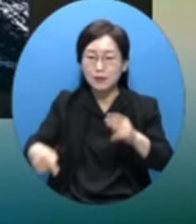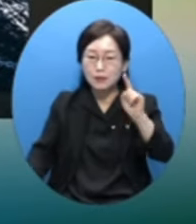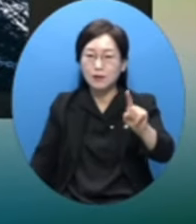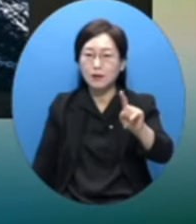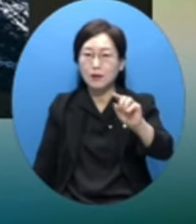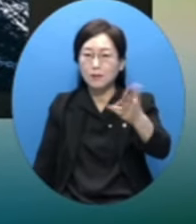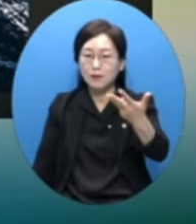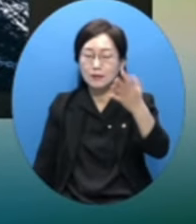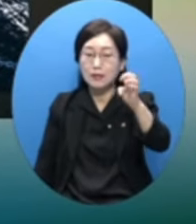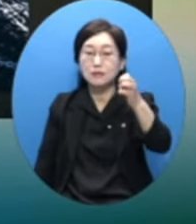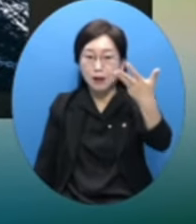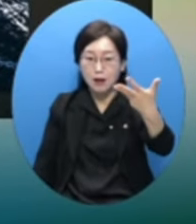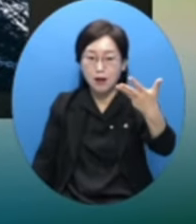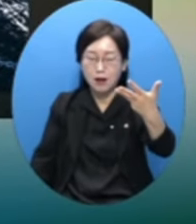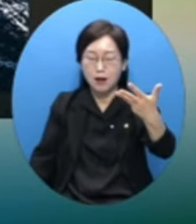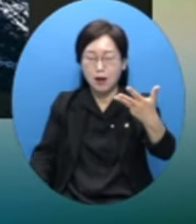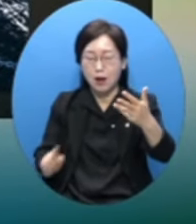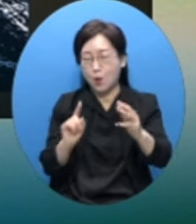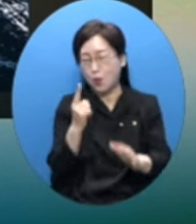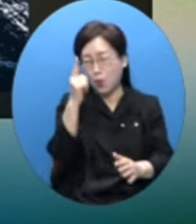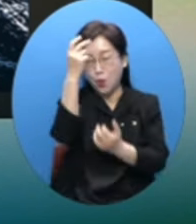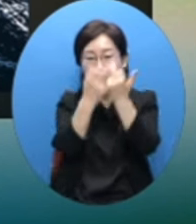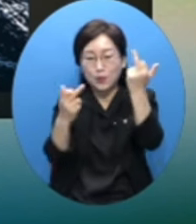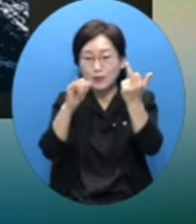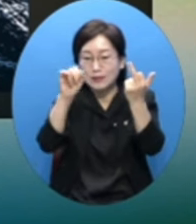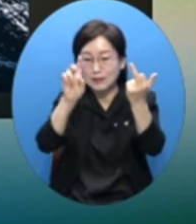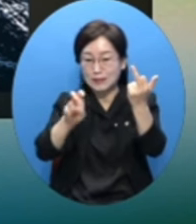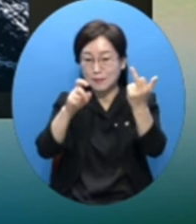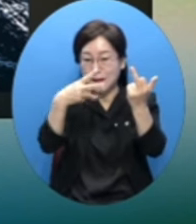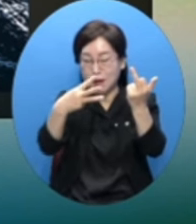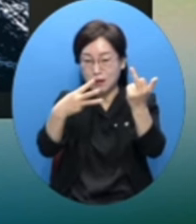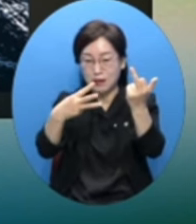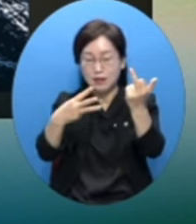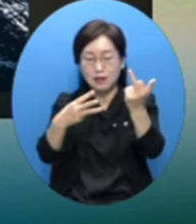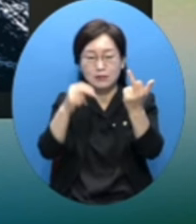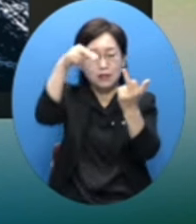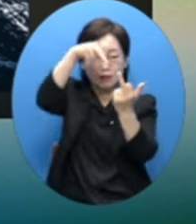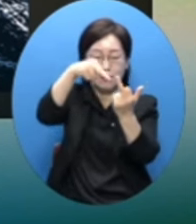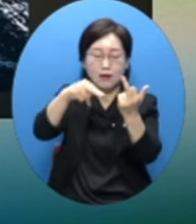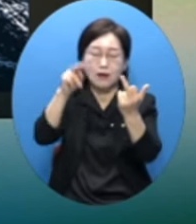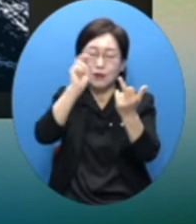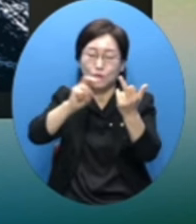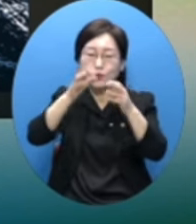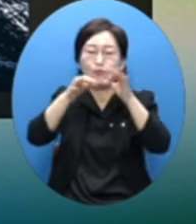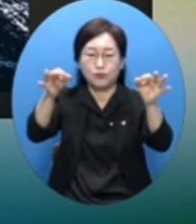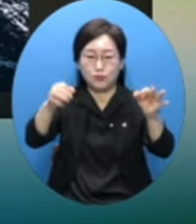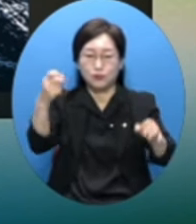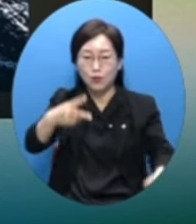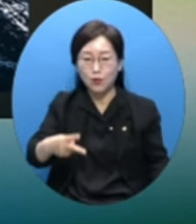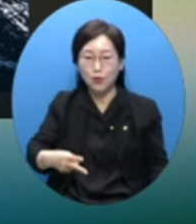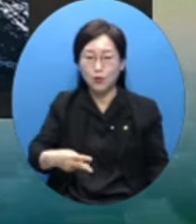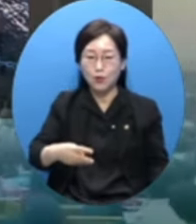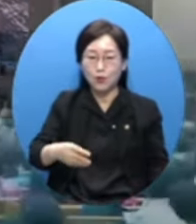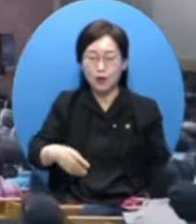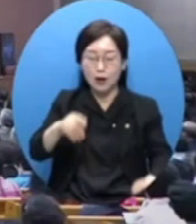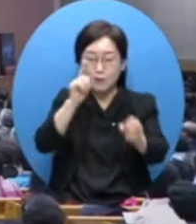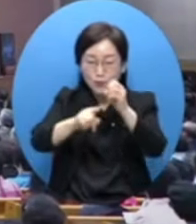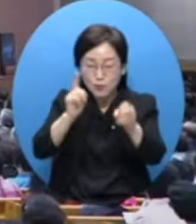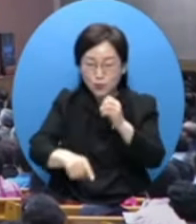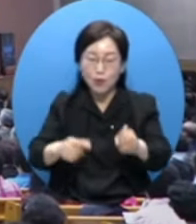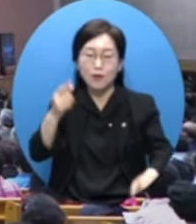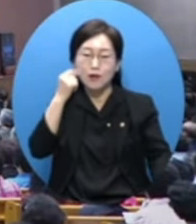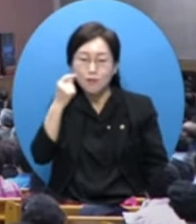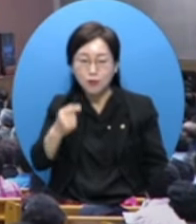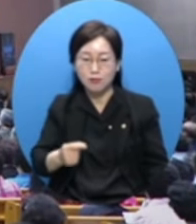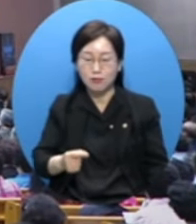1848m인 고지 히말라야 에베레스트 산 꼭대기에 올라가서 주님을 찬양합니다. 그리고 티베트, 일본의 불교 성지 네팔에서도 가능한 예배를